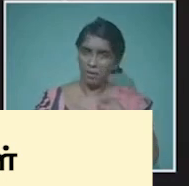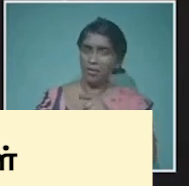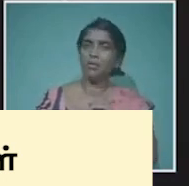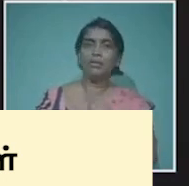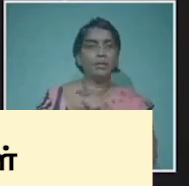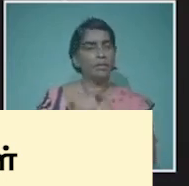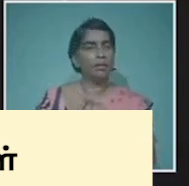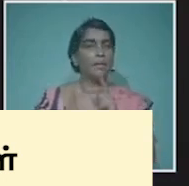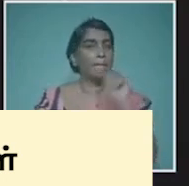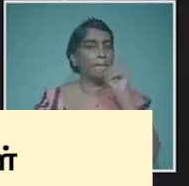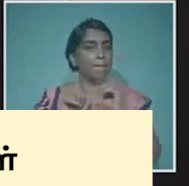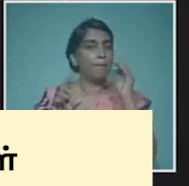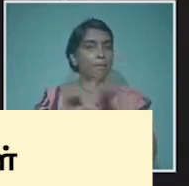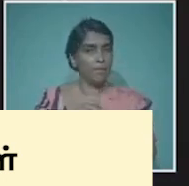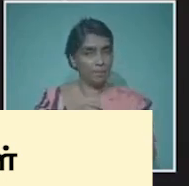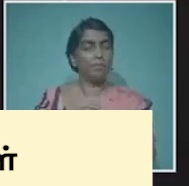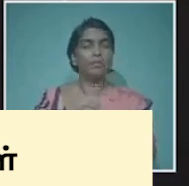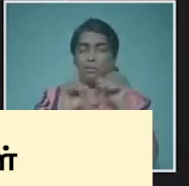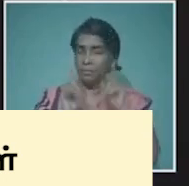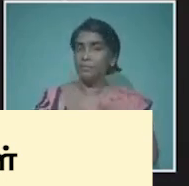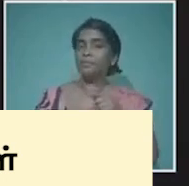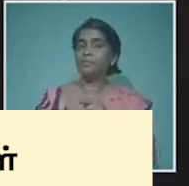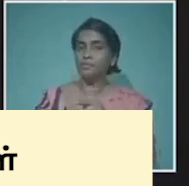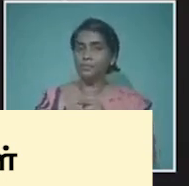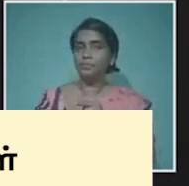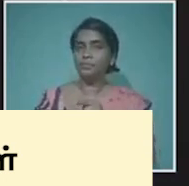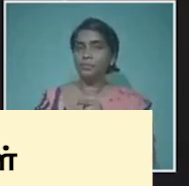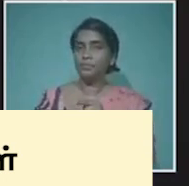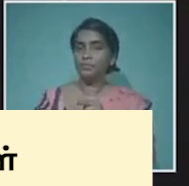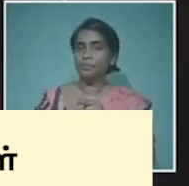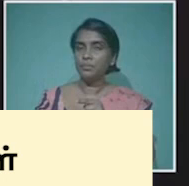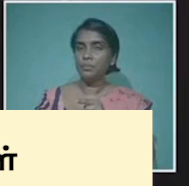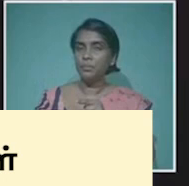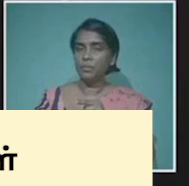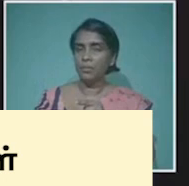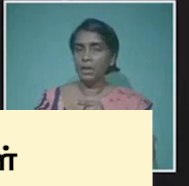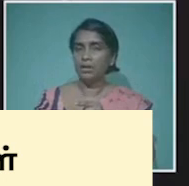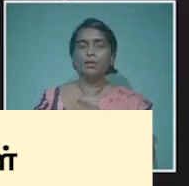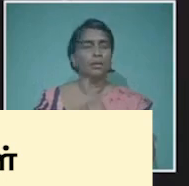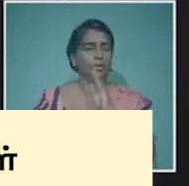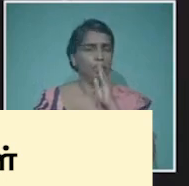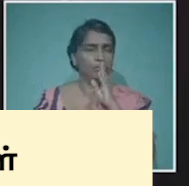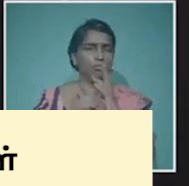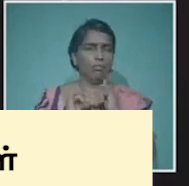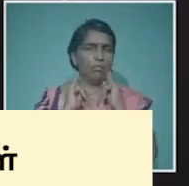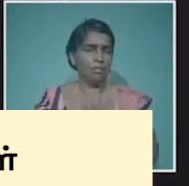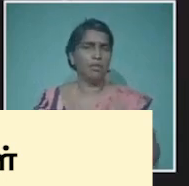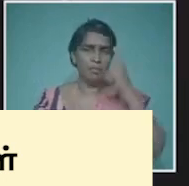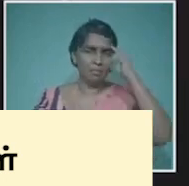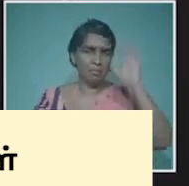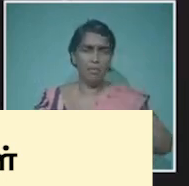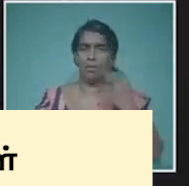உறுப்பினர்கள் மிகப்பெரும் பொய்கள் இங்கே கட்டவிழ்த்து விடுகிறார்கள். பண பரிமாற்றம் தொடர்பான விடயங்கள் ஒரு சக பாராளுமன்ற